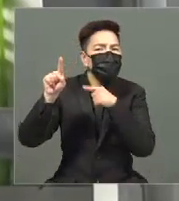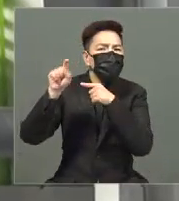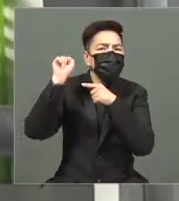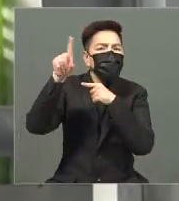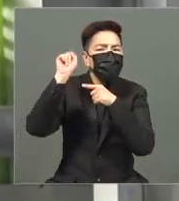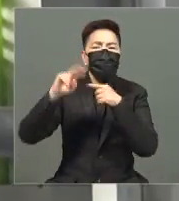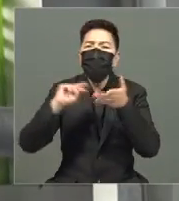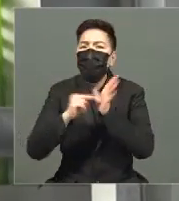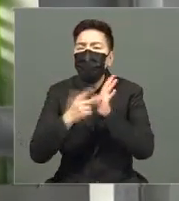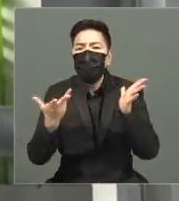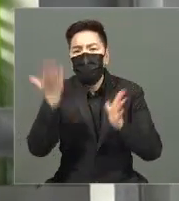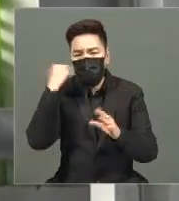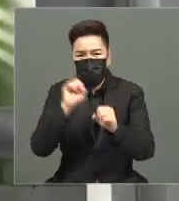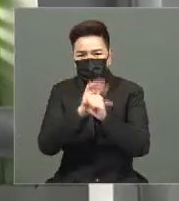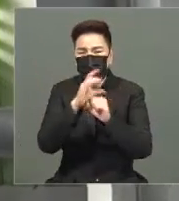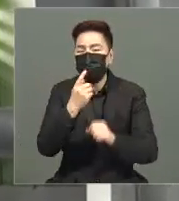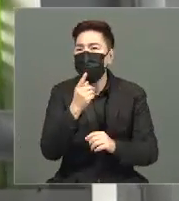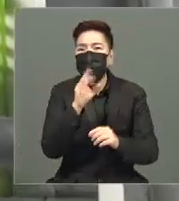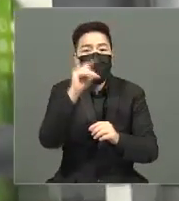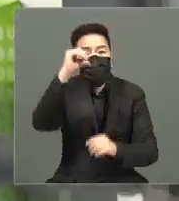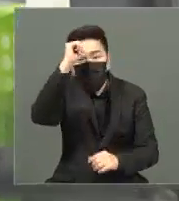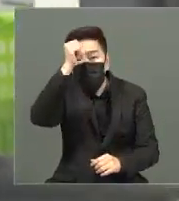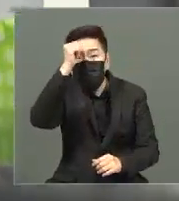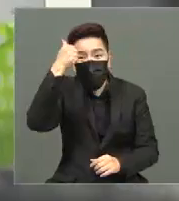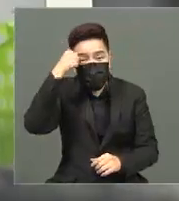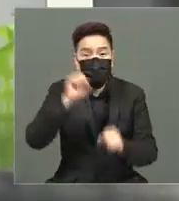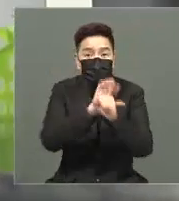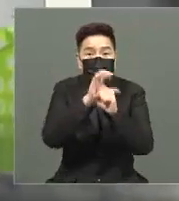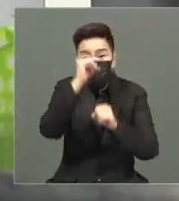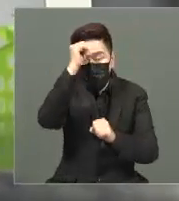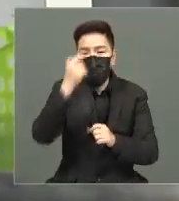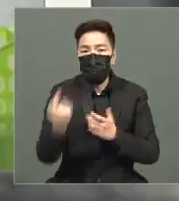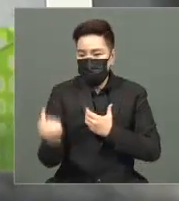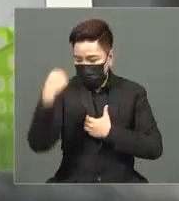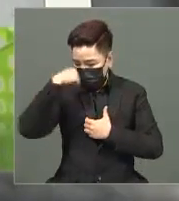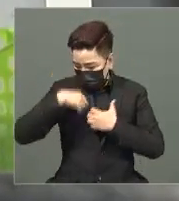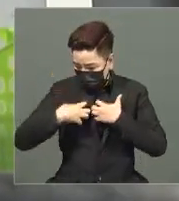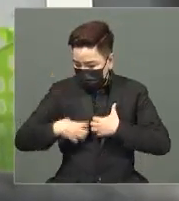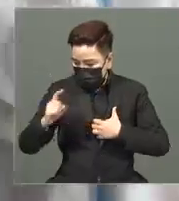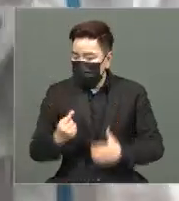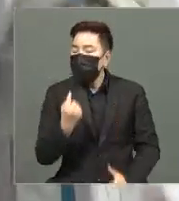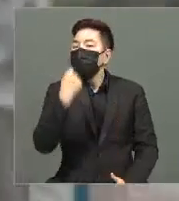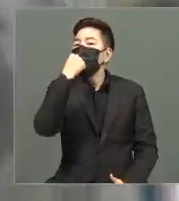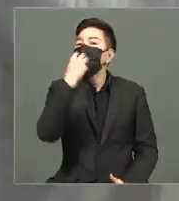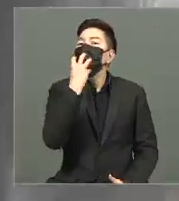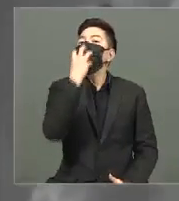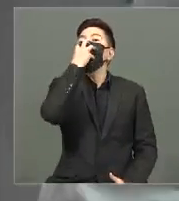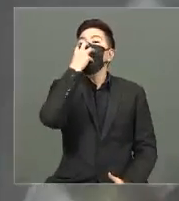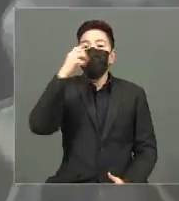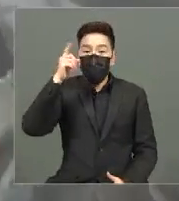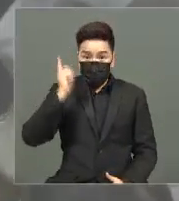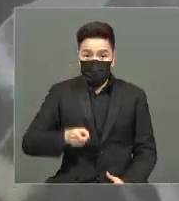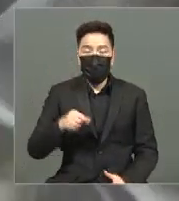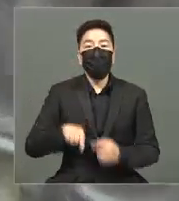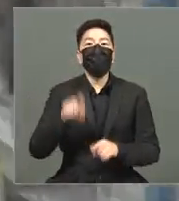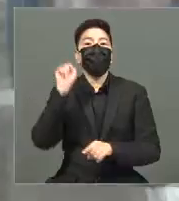คือก็ให้หรอกเรามีเรื่องของDeltaเวลาเชื่อมาลงต่อแต่เนี่ยภาวะฉุกเฉินคืออาจจะต้องใส่เครื่องช่วยหายใจแบบนี้ล่ะเรียกว่า